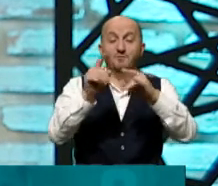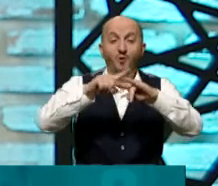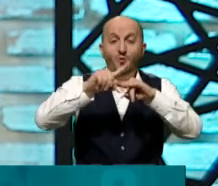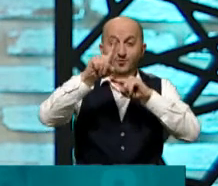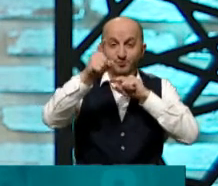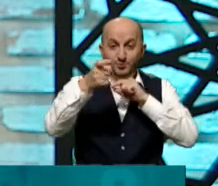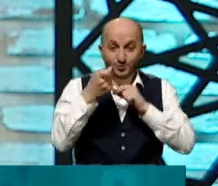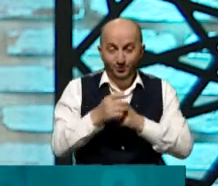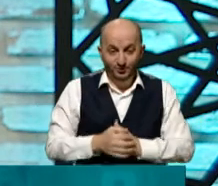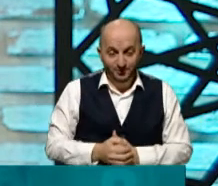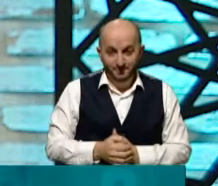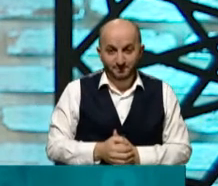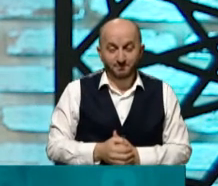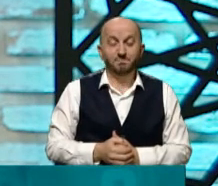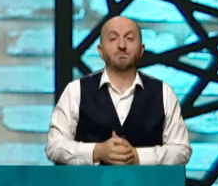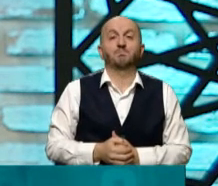akşamlar.